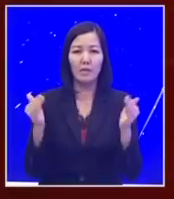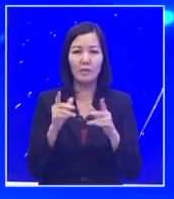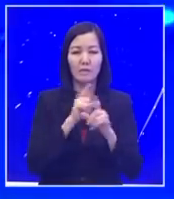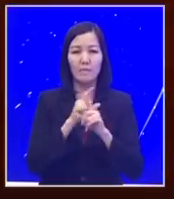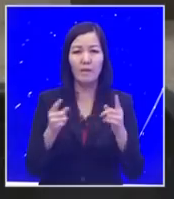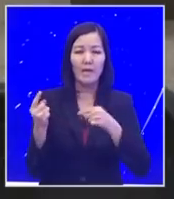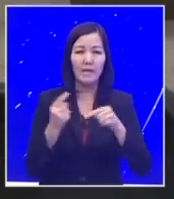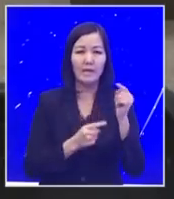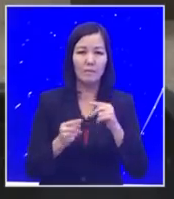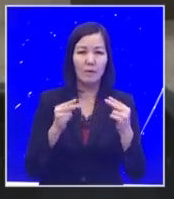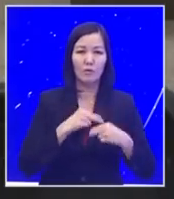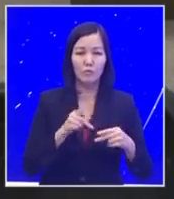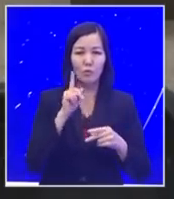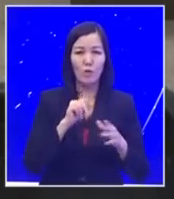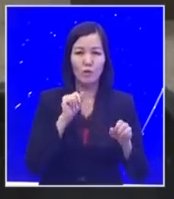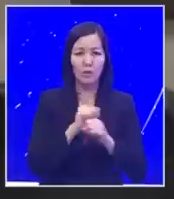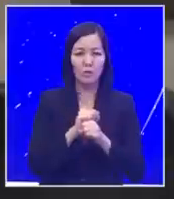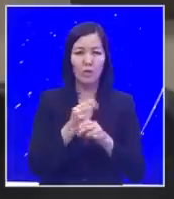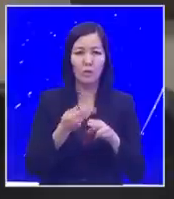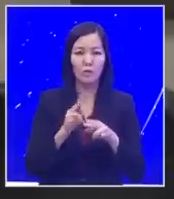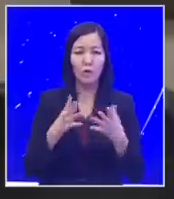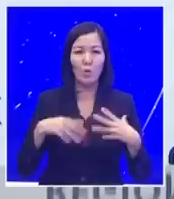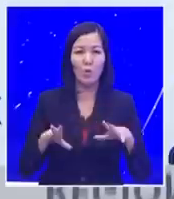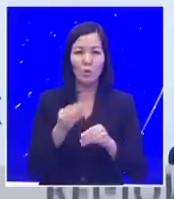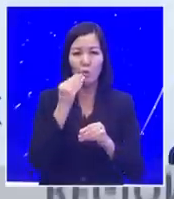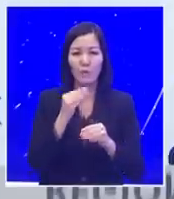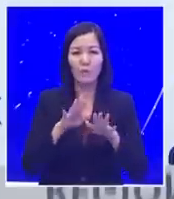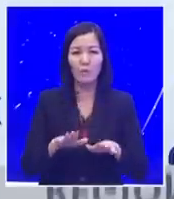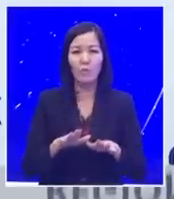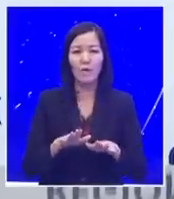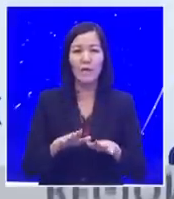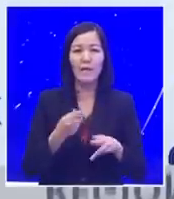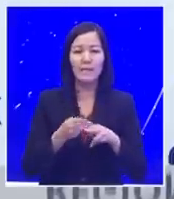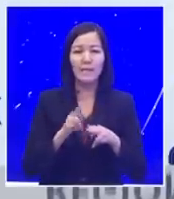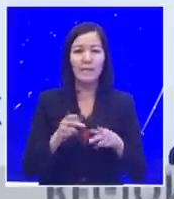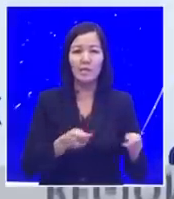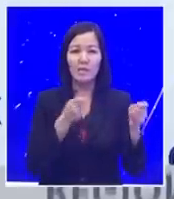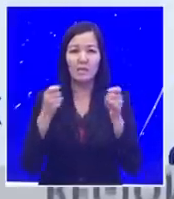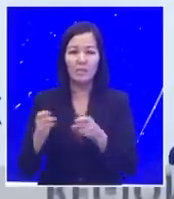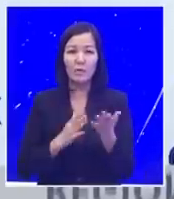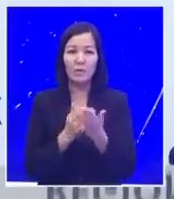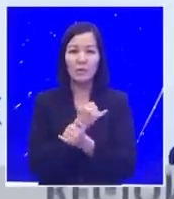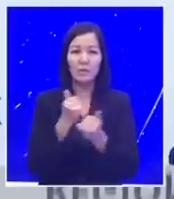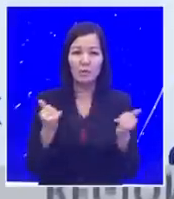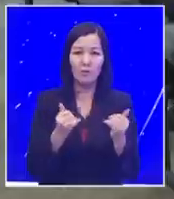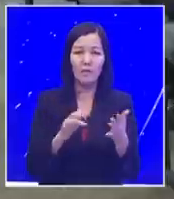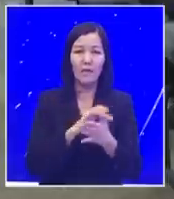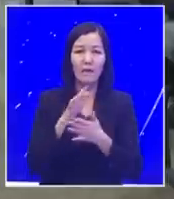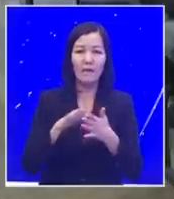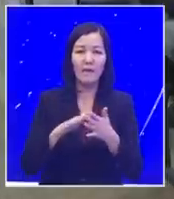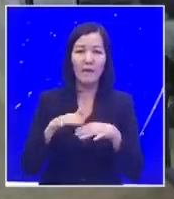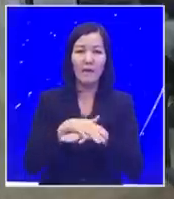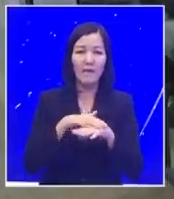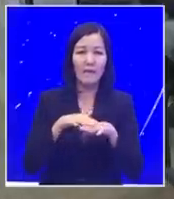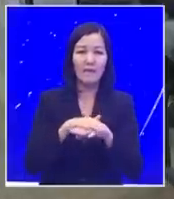мекемелер, кәсіпкерлер жұмысын уақытша тоқтатады. Сонда қоғамдық тамақтану орындары тек тағамды жеткізіп беру қызметін көрсетеді. Қала елді